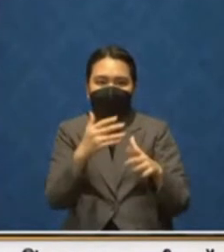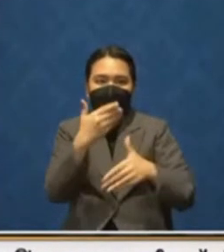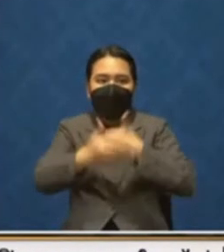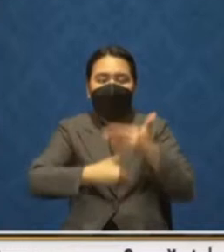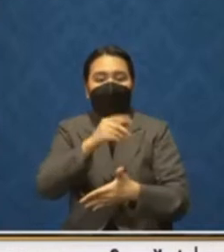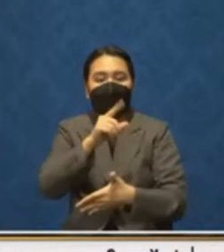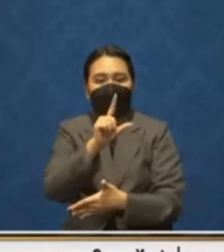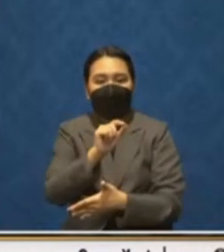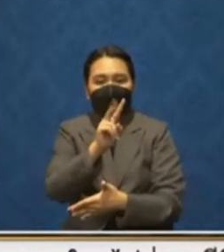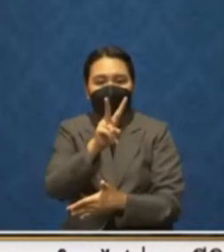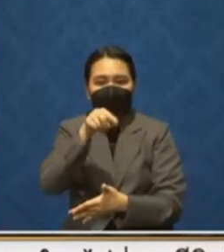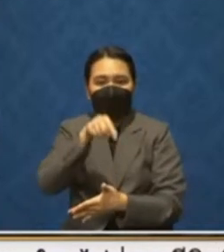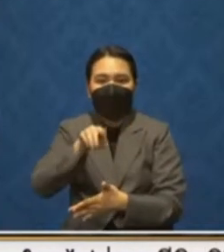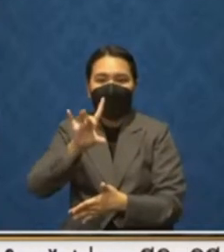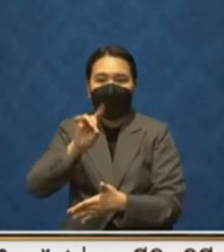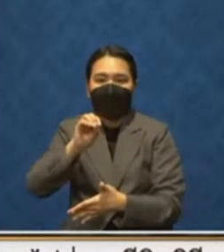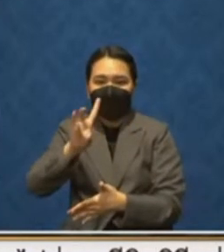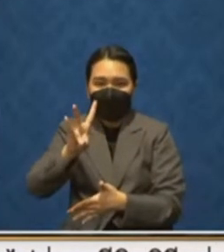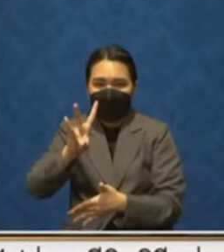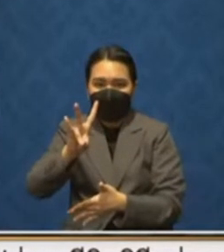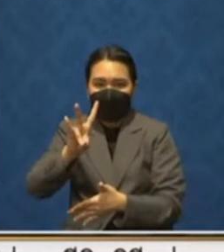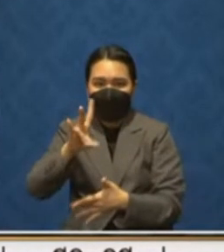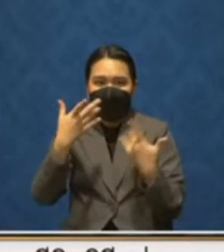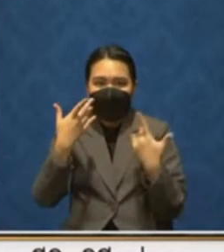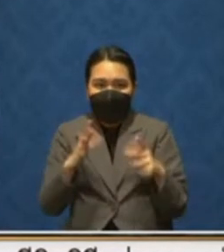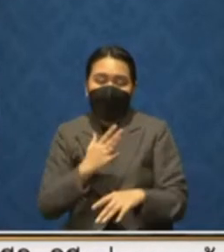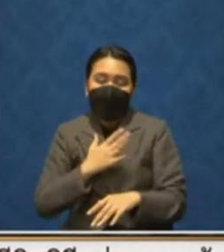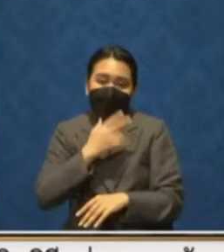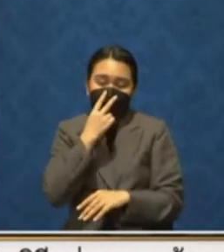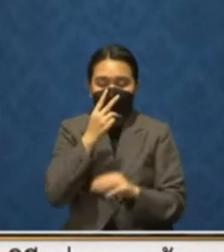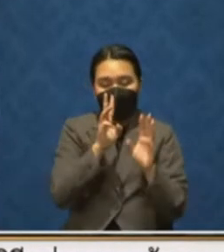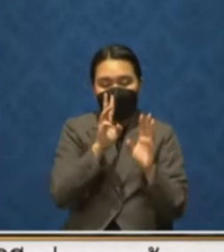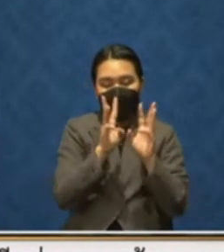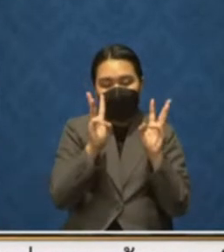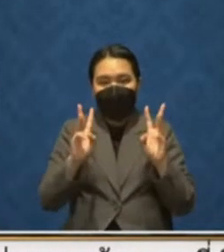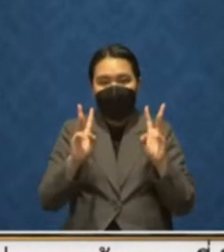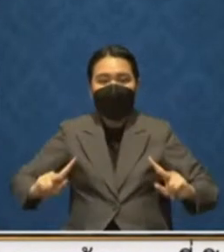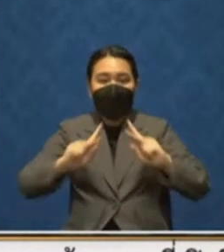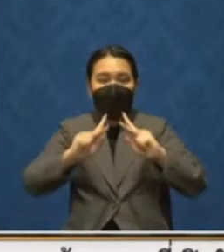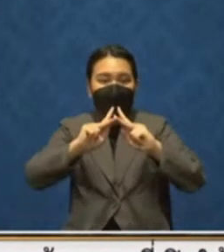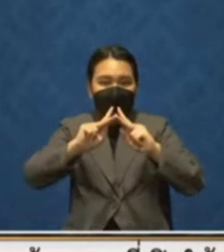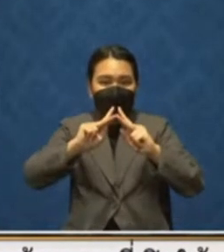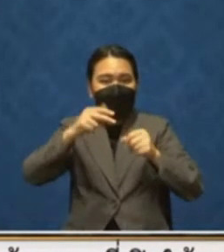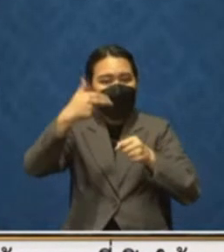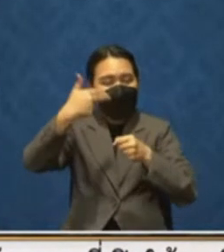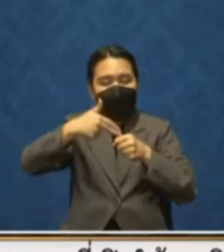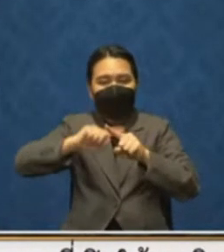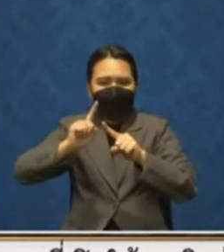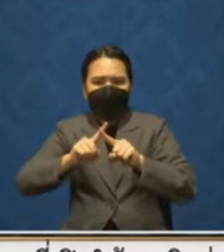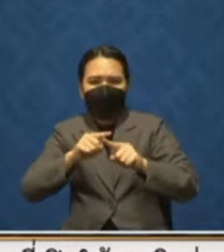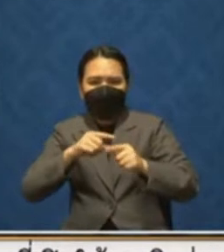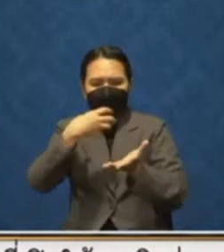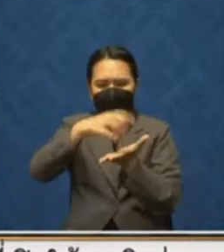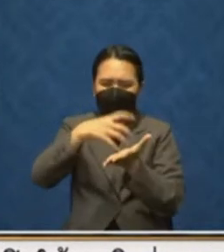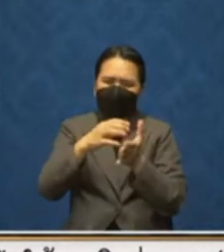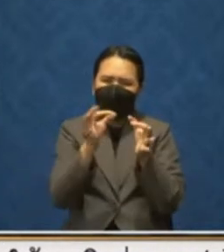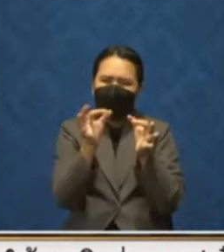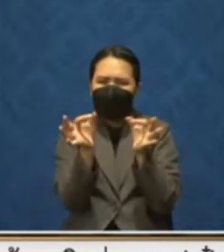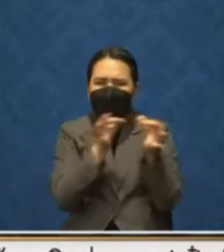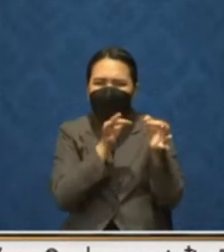87ผมไปอย่าไปดูในเว็บไซต์ของกระทรวงพลังงานพยายามอธิบายก็อธิบายยังไงก็ยิ่งงง